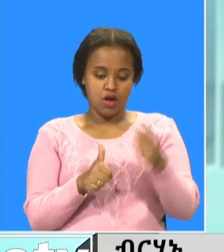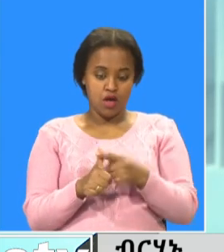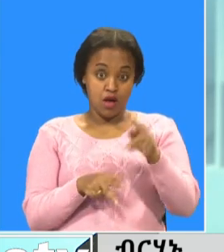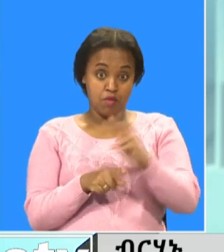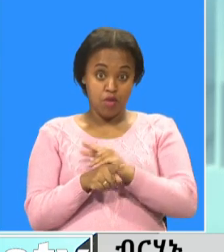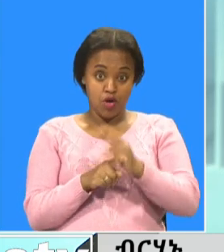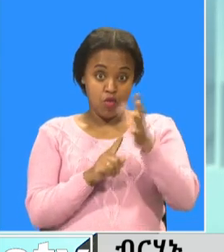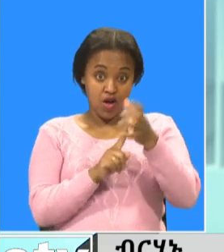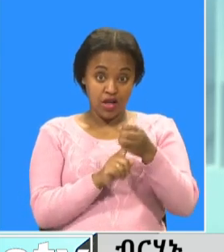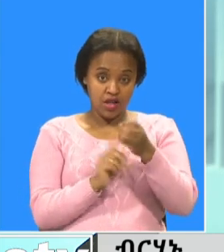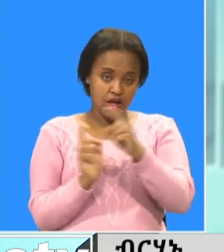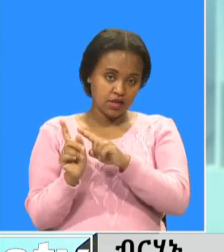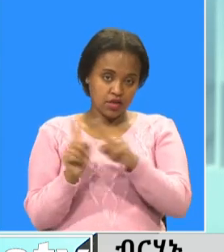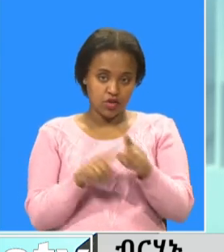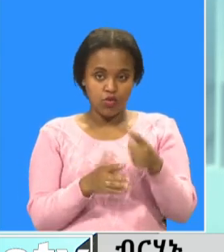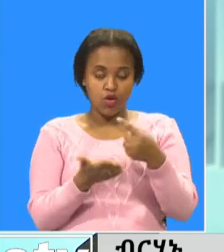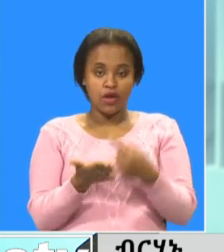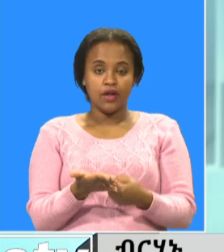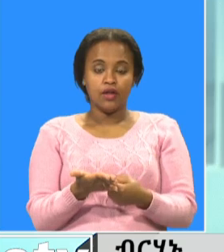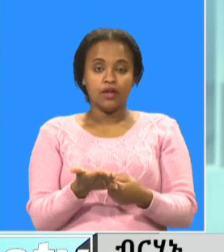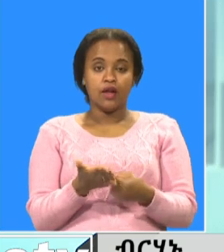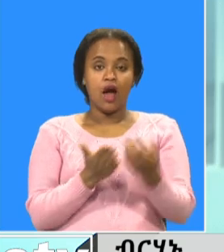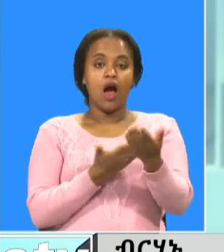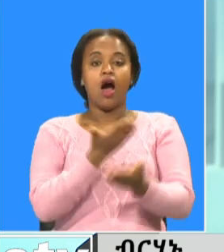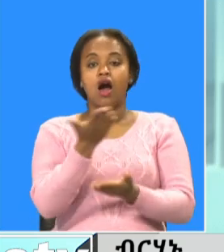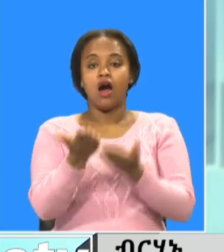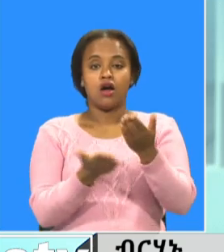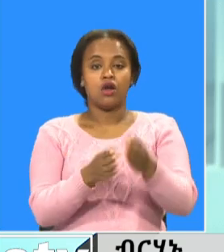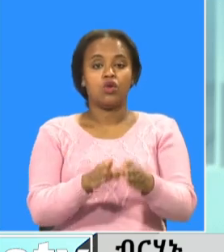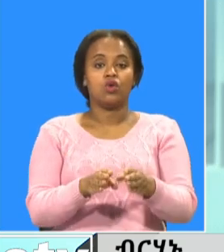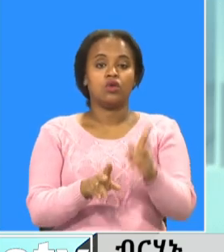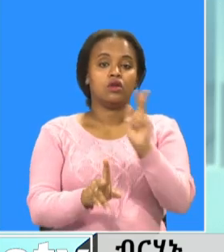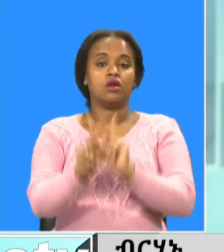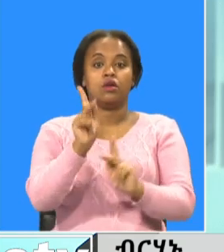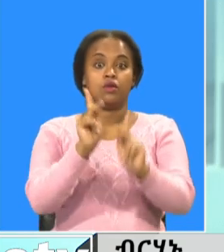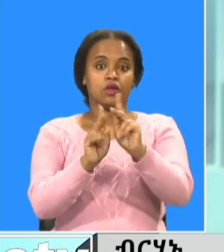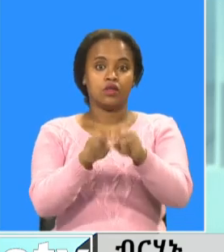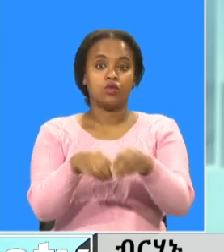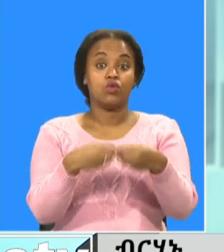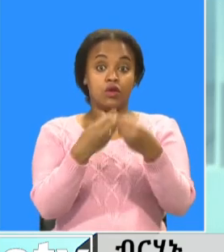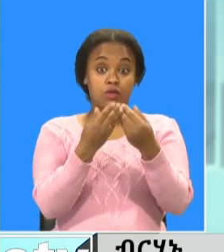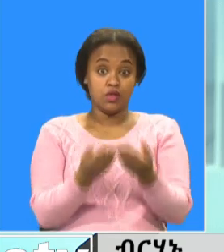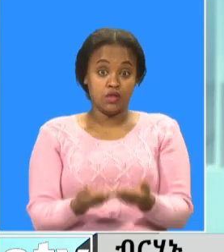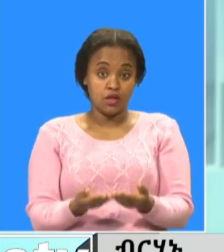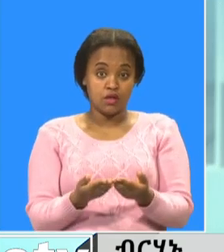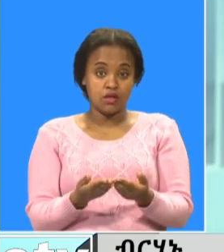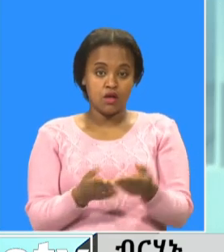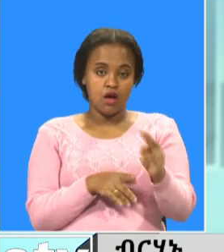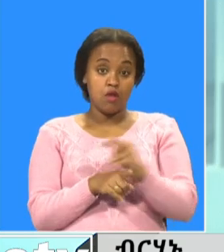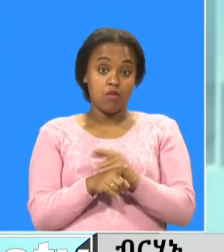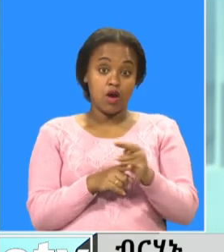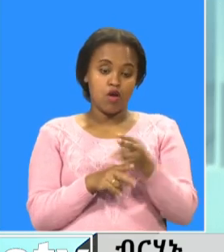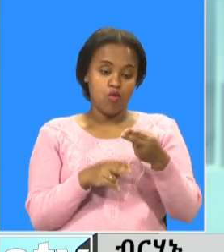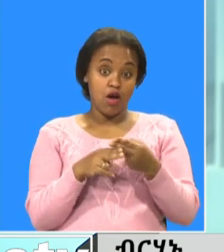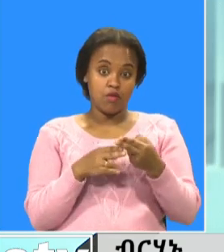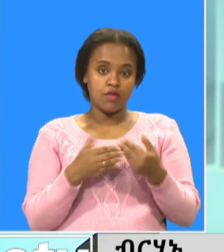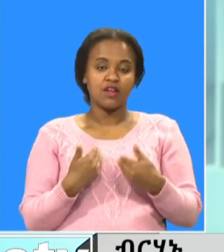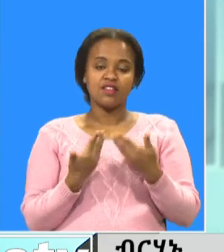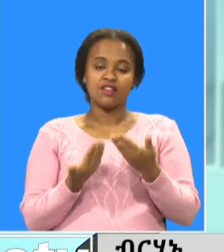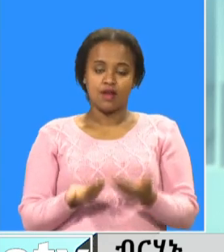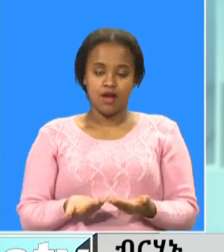ባለሙያ ከተያዘ ደግሞ ይሄንን አገልግሎት ለህብረተሰቡ ያው አገልግሎት ለመስጠት ባለሙያ ምጥረት